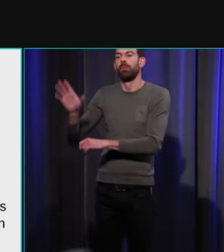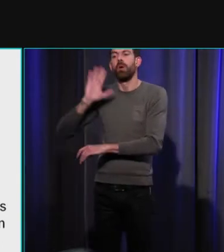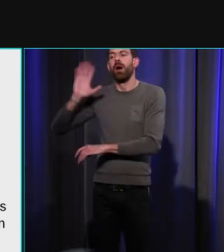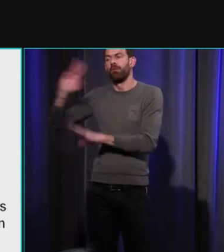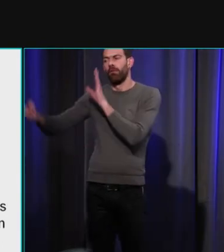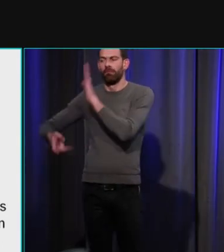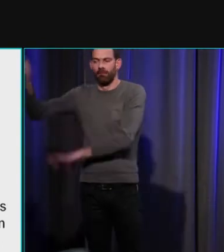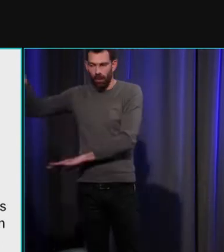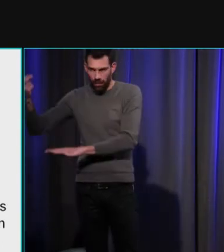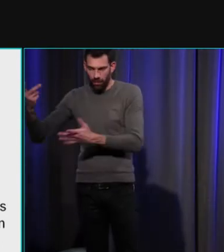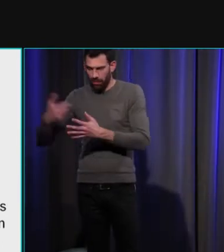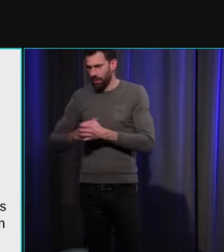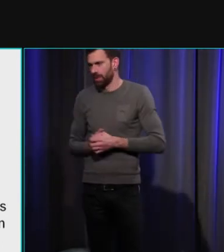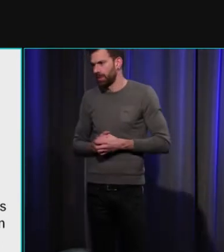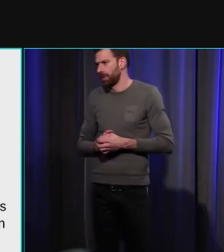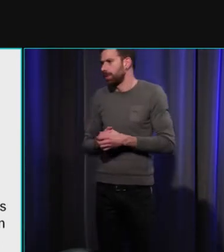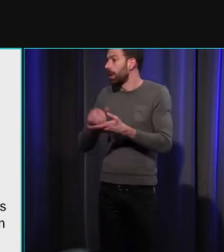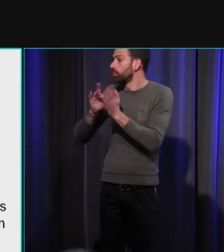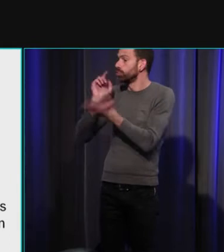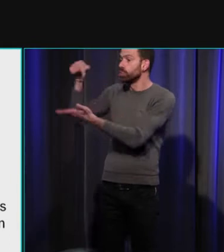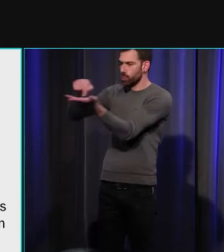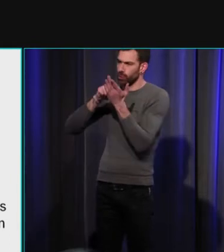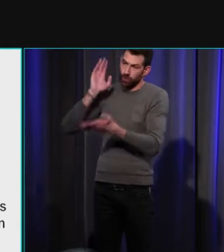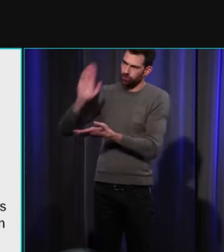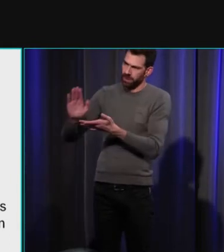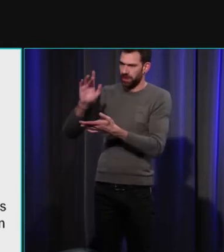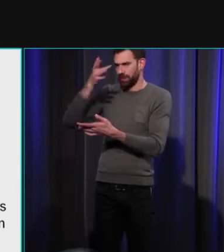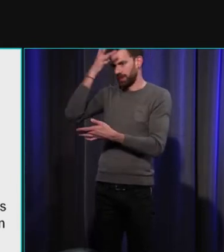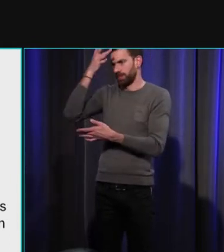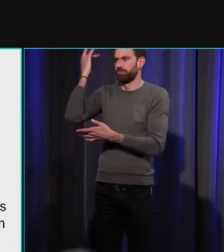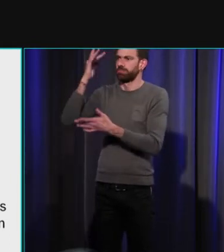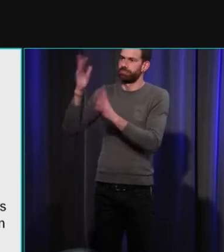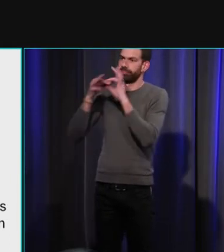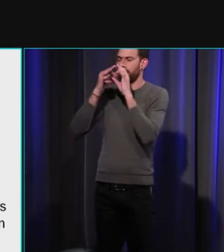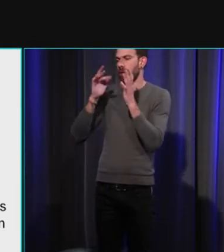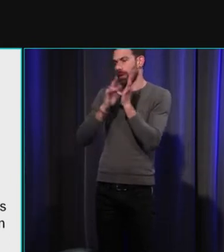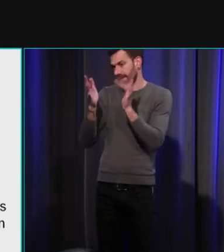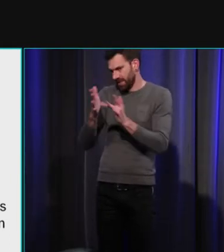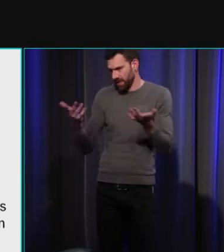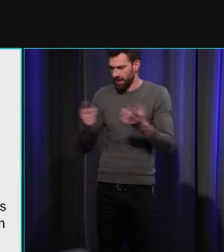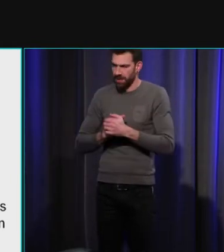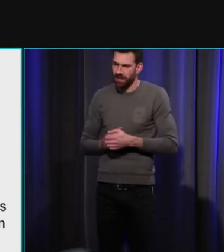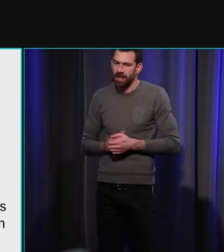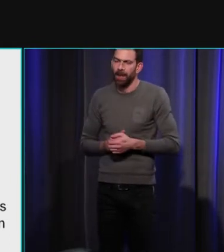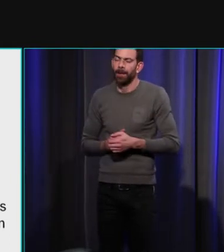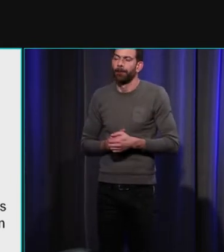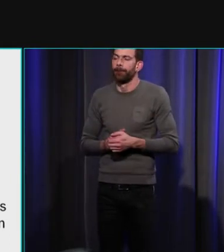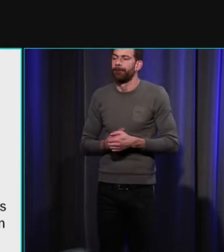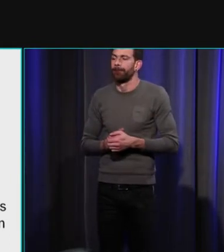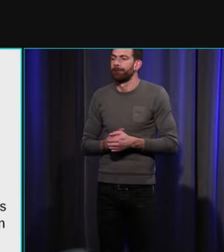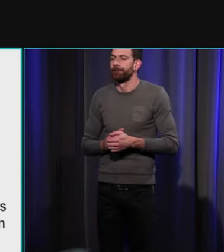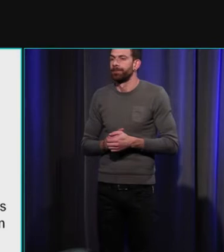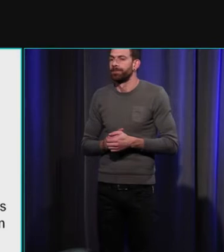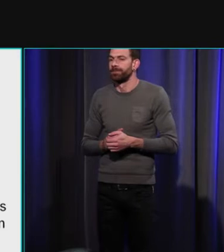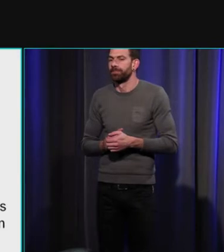appartenait sur tous les lieux saints par excellence du christianisme le saint sépulcre d'où le christ était ressuscité et puis il empêche